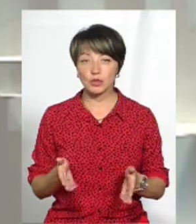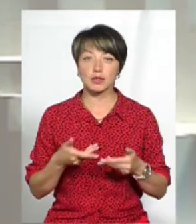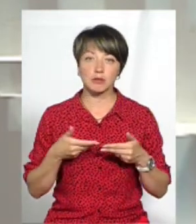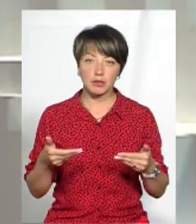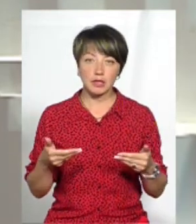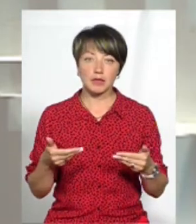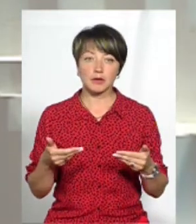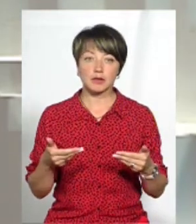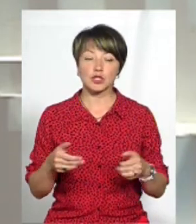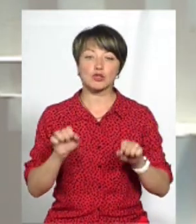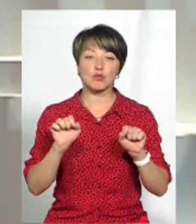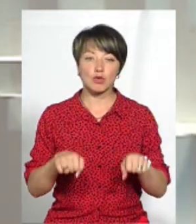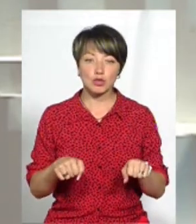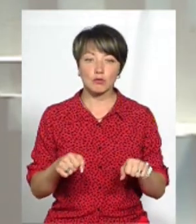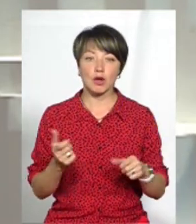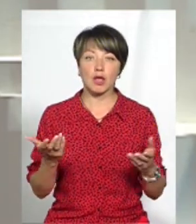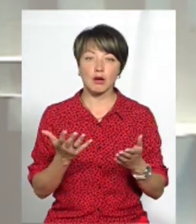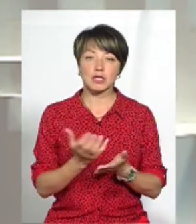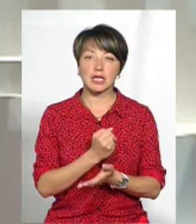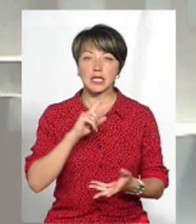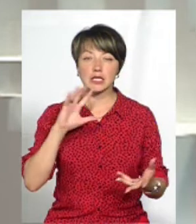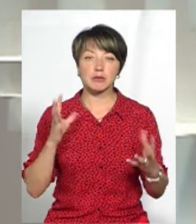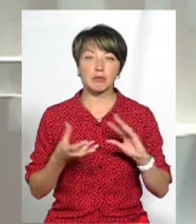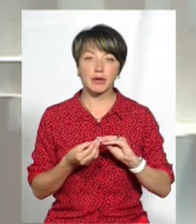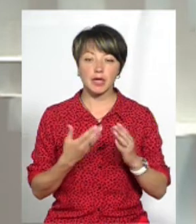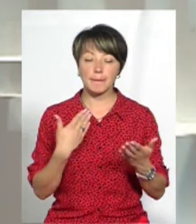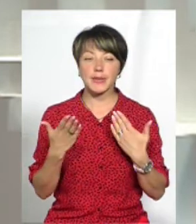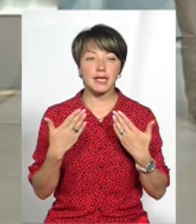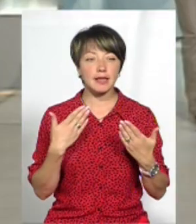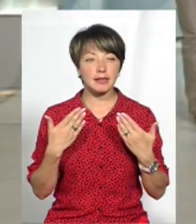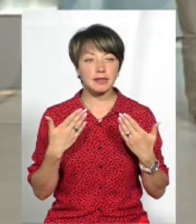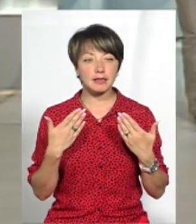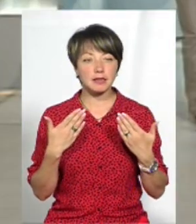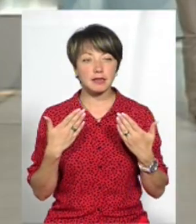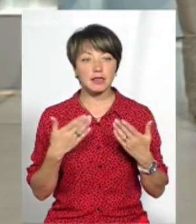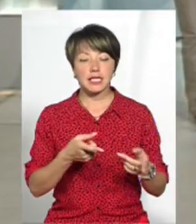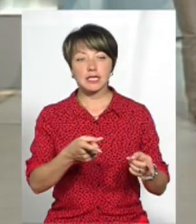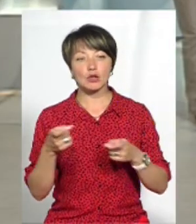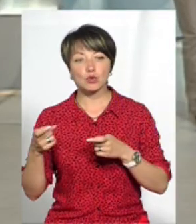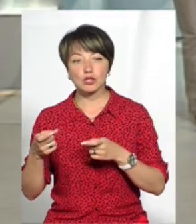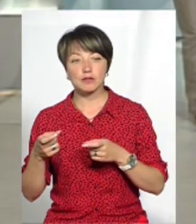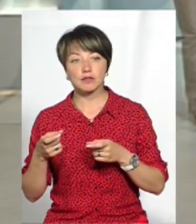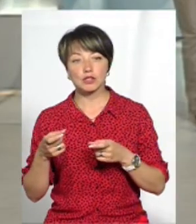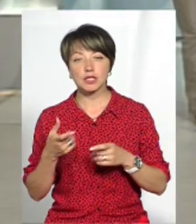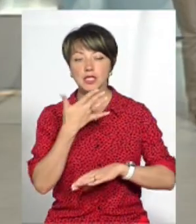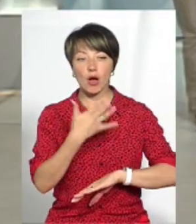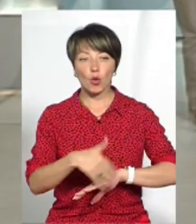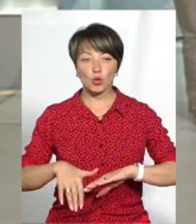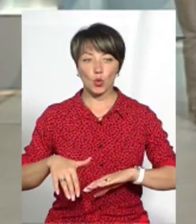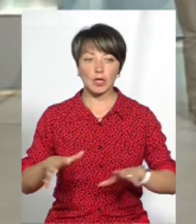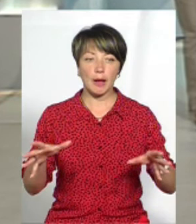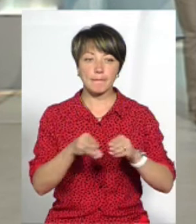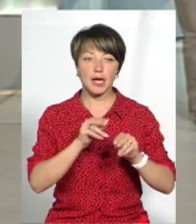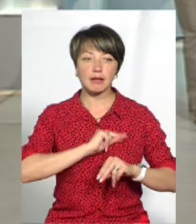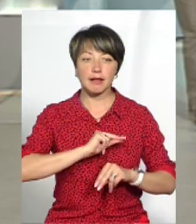ми зможемо якось знайти спільний підхід, залучивши закордонних